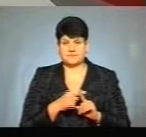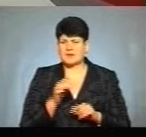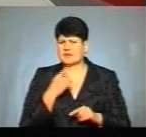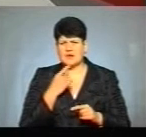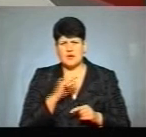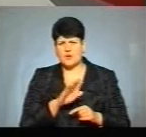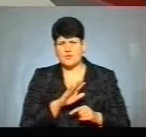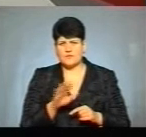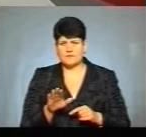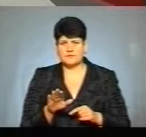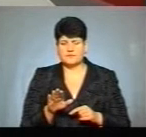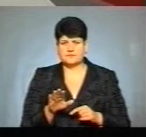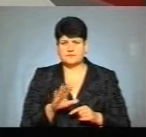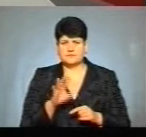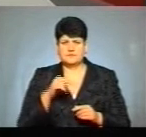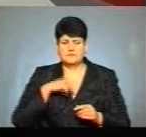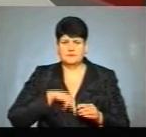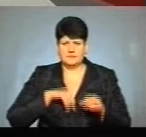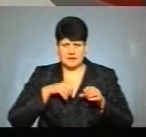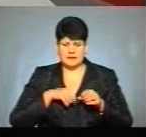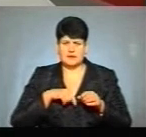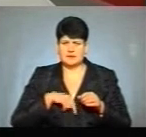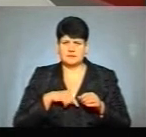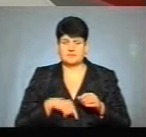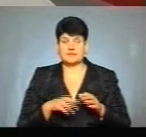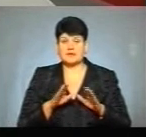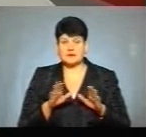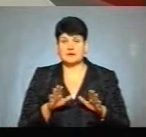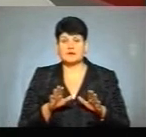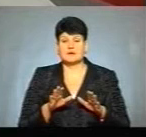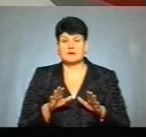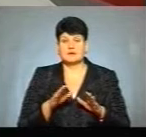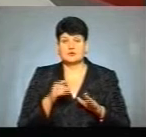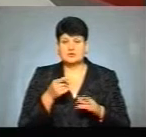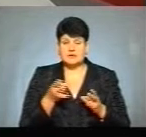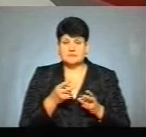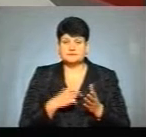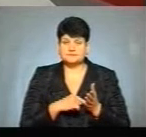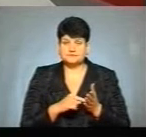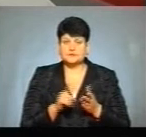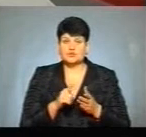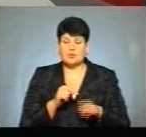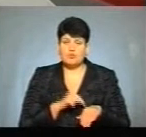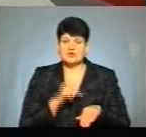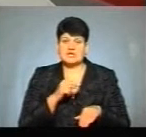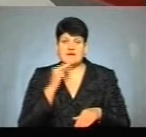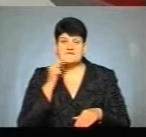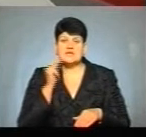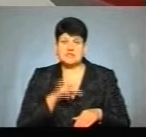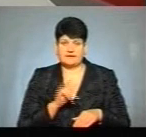такі, взагалі глибини психологічні не будемо залазити, але тут треба ще й зазначити про почуття провини у